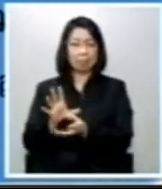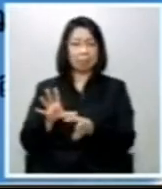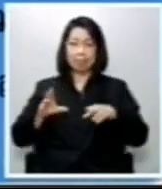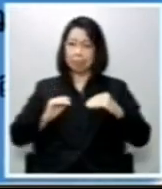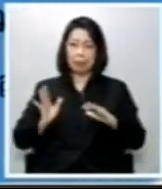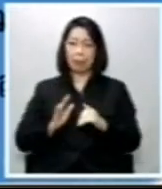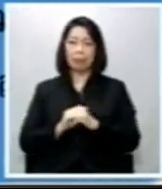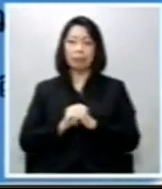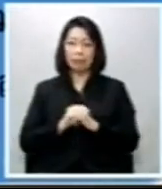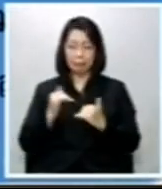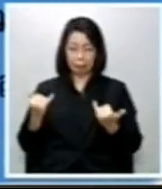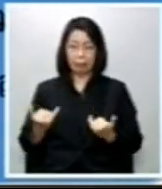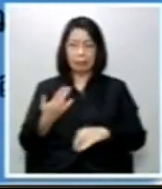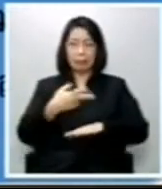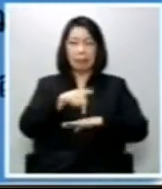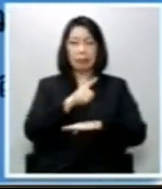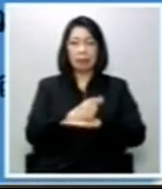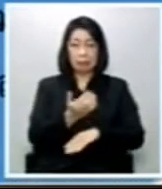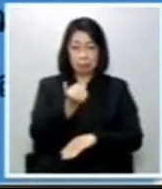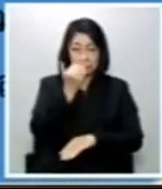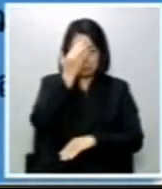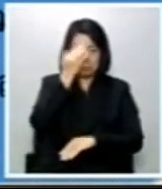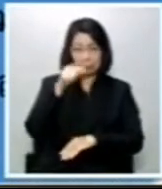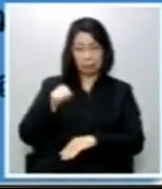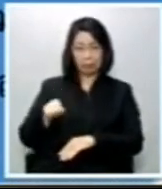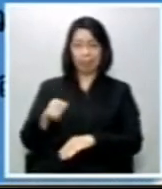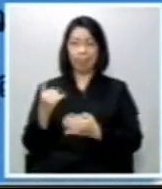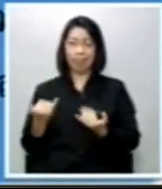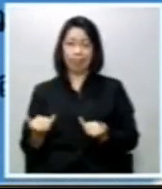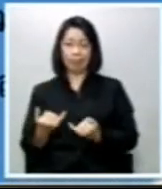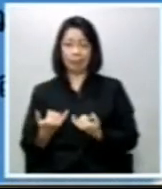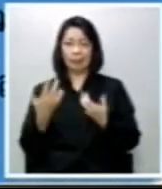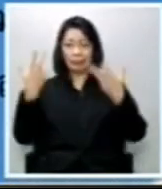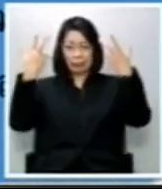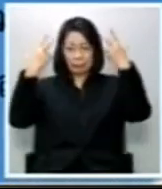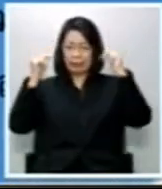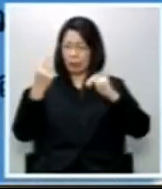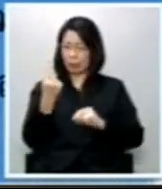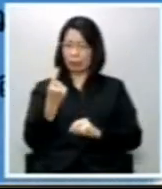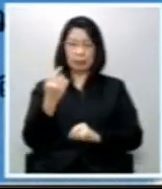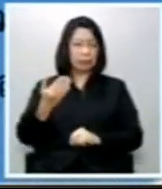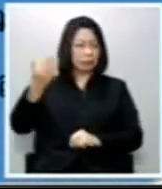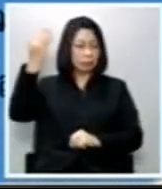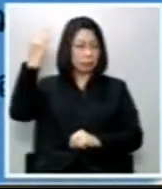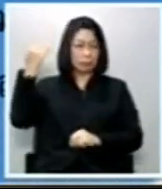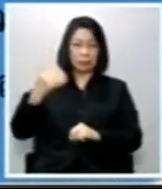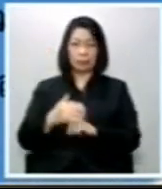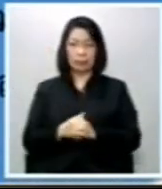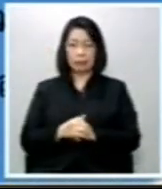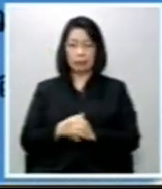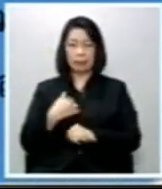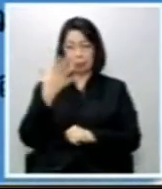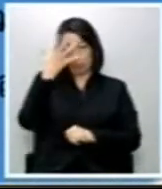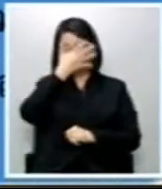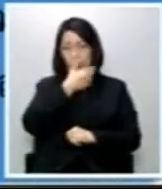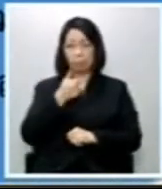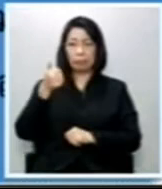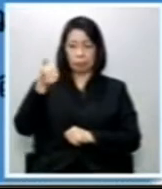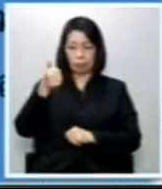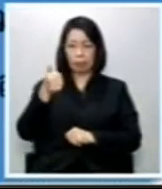คดีค่ะท่านประธานที่นายกรัฐมนตรีคนหนึ่งของพรรคดิฉันเองคืออภิสิทธิ์เวชชาชี